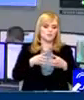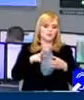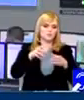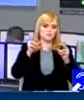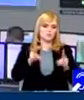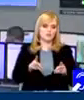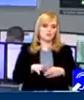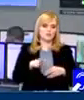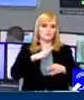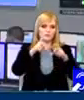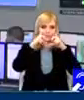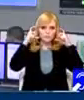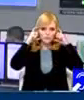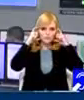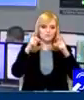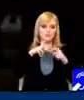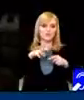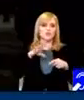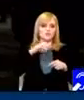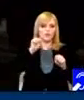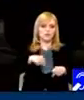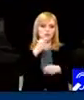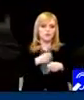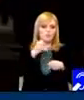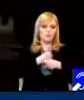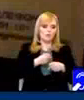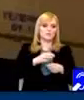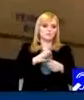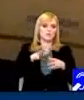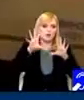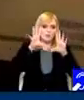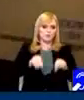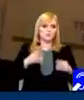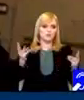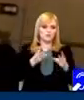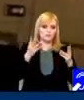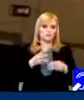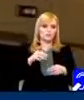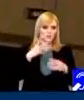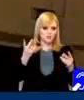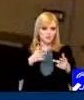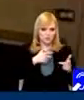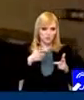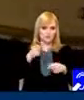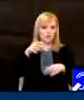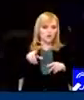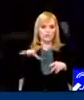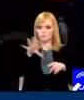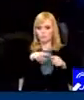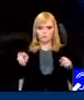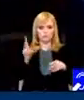Izolirujem protilogazami, чтобы можно было работать в газовой среде. Также мы готовы будем работать и в ночное время, с собой берем световые